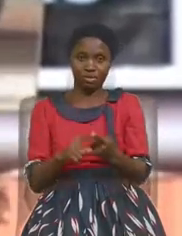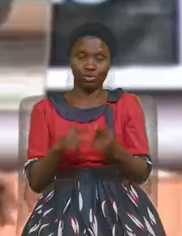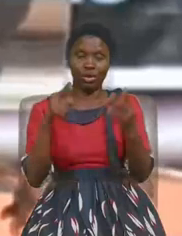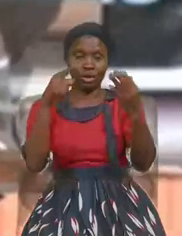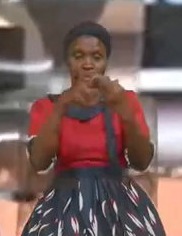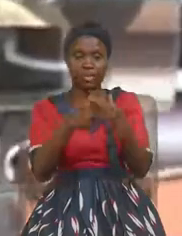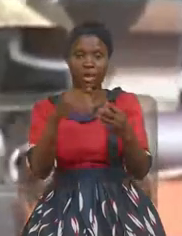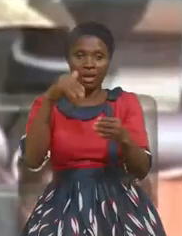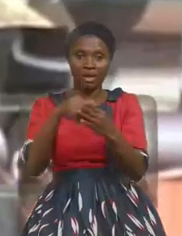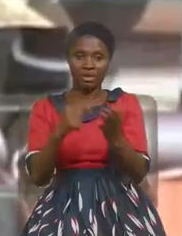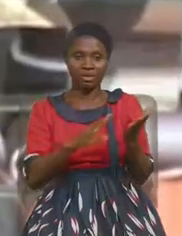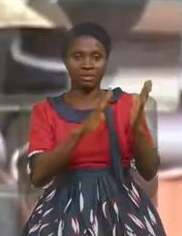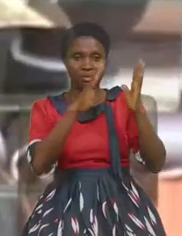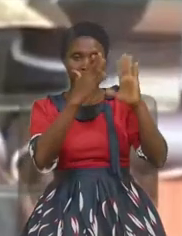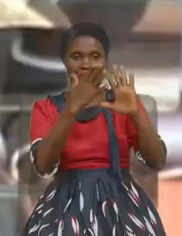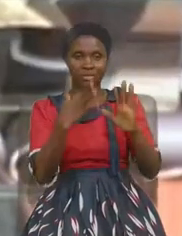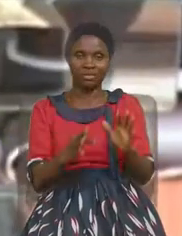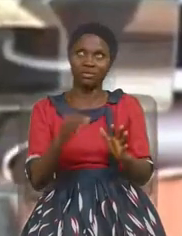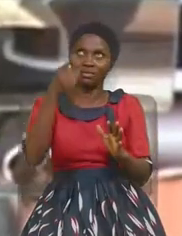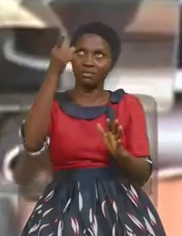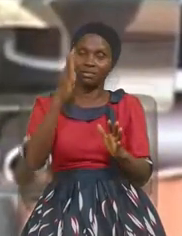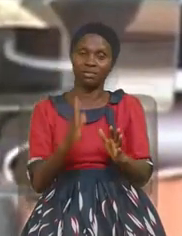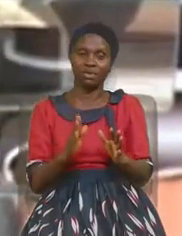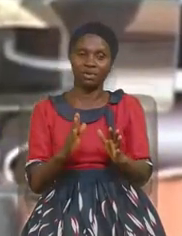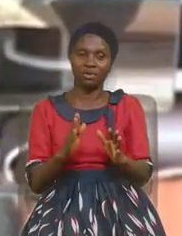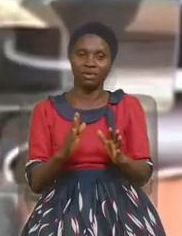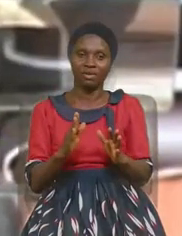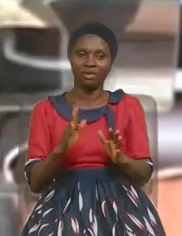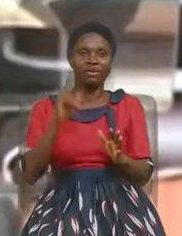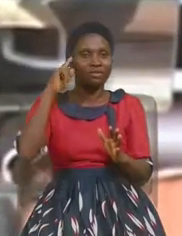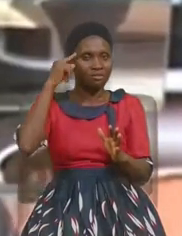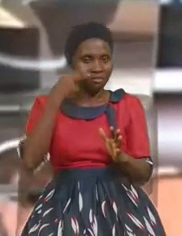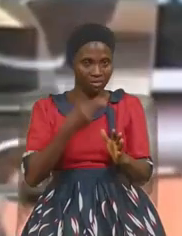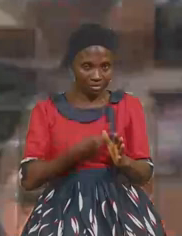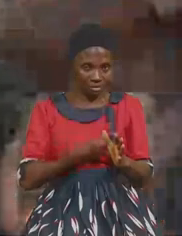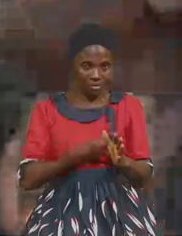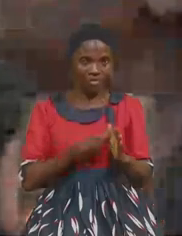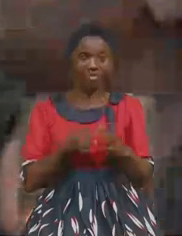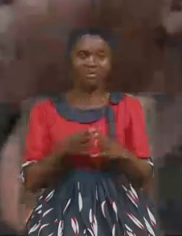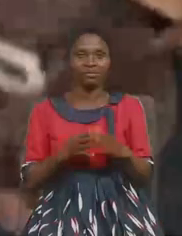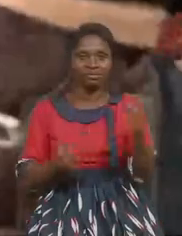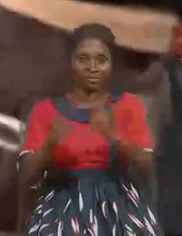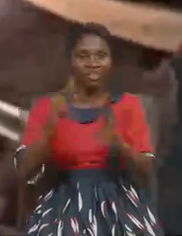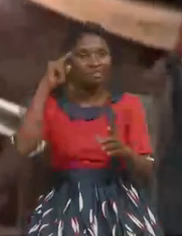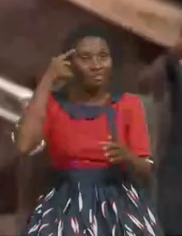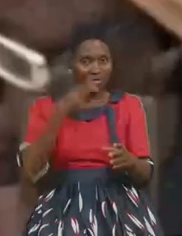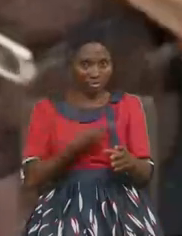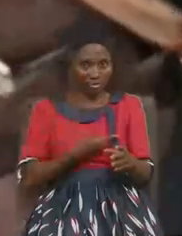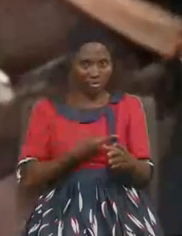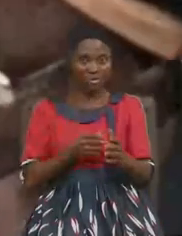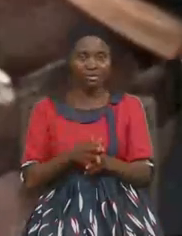afin de comparaître maintenant pour nous. Maintenant comment? Dites-le à haute voix, maintenant comment?